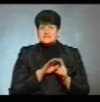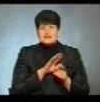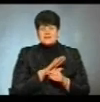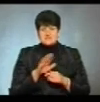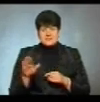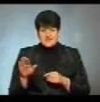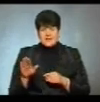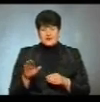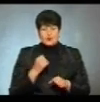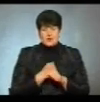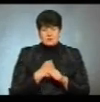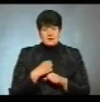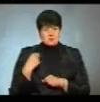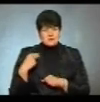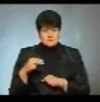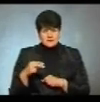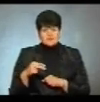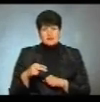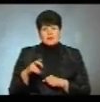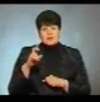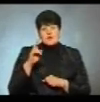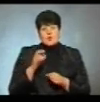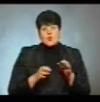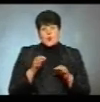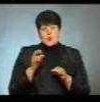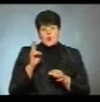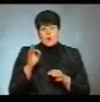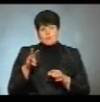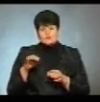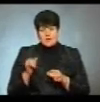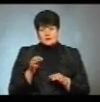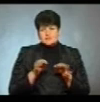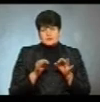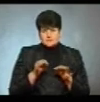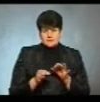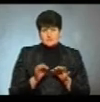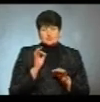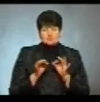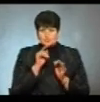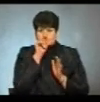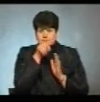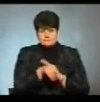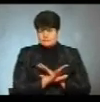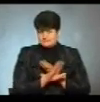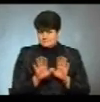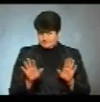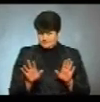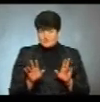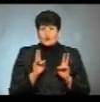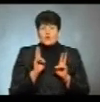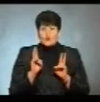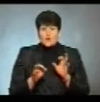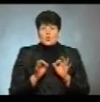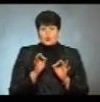компетенції президента, комуналка і суди. В судову систему ми втручатись не буде. Кого